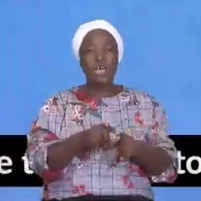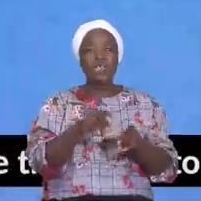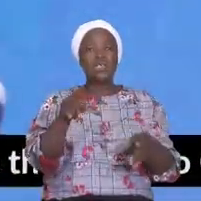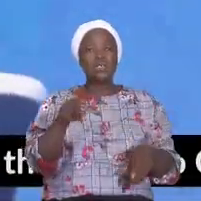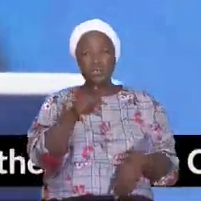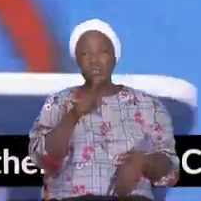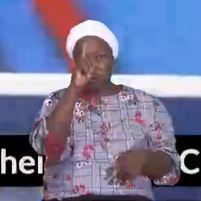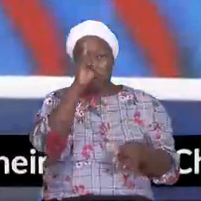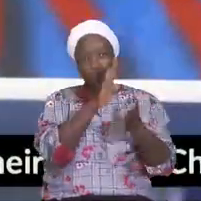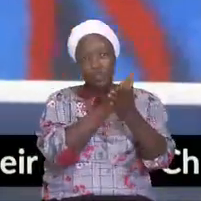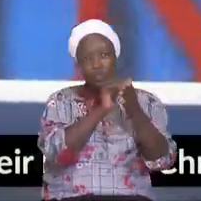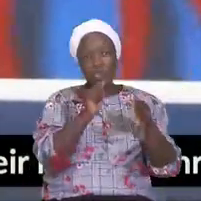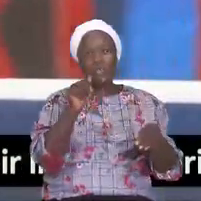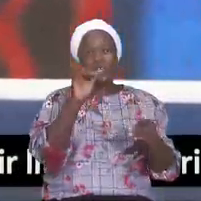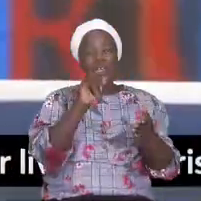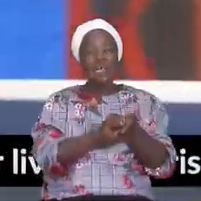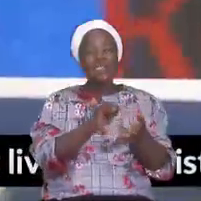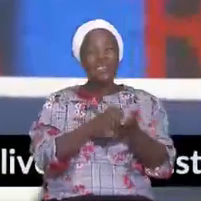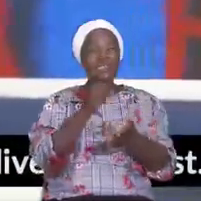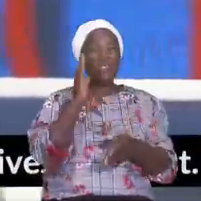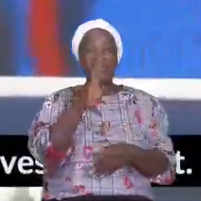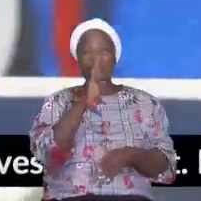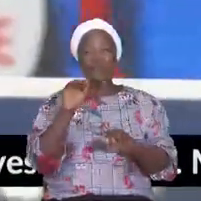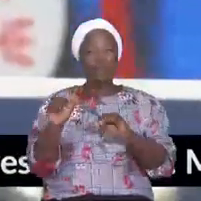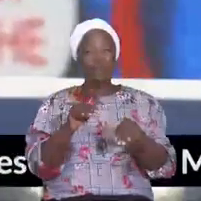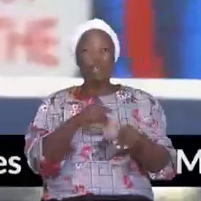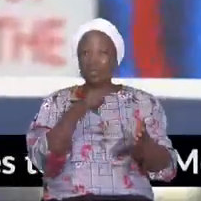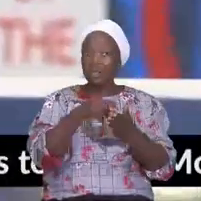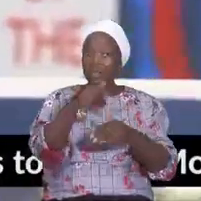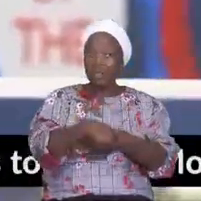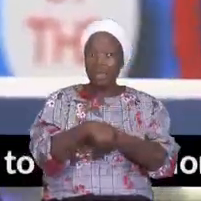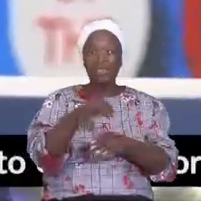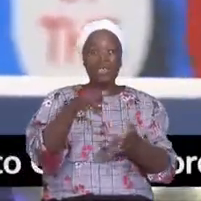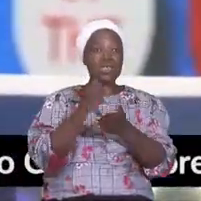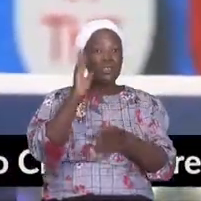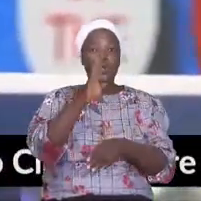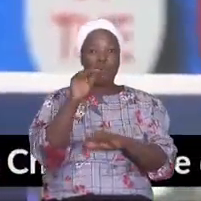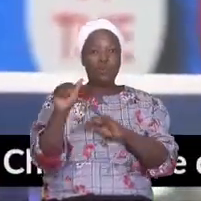que cette guérison est selon ta foi.